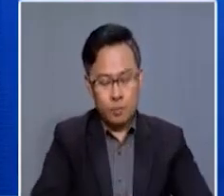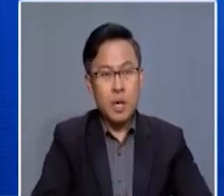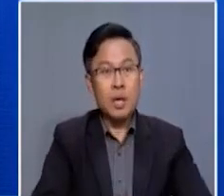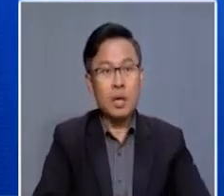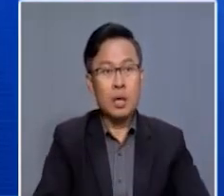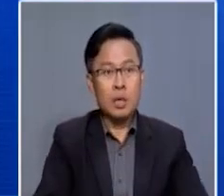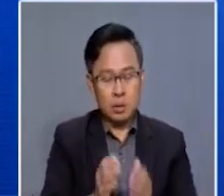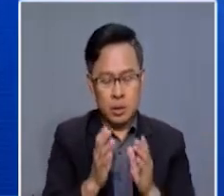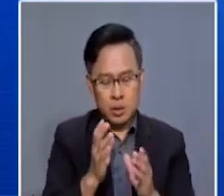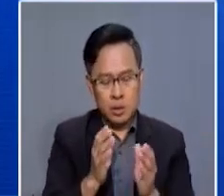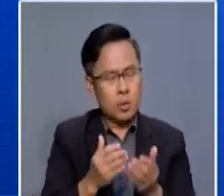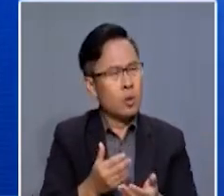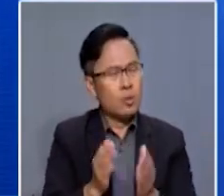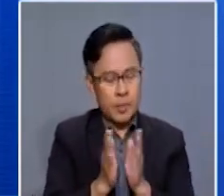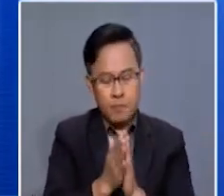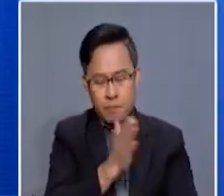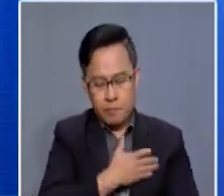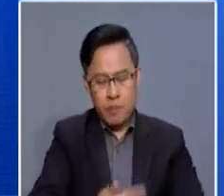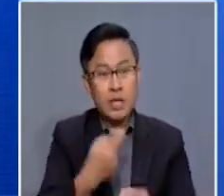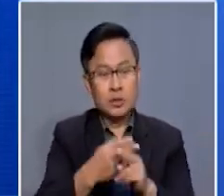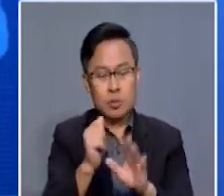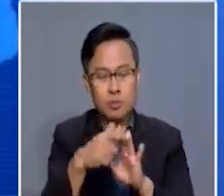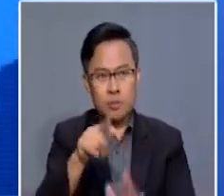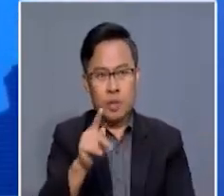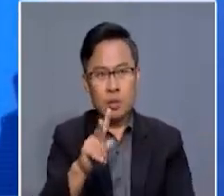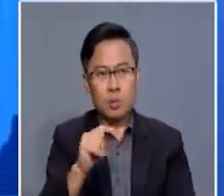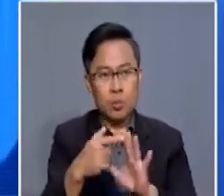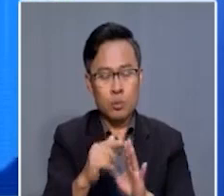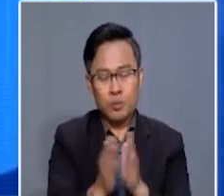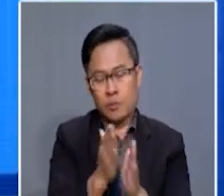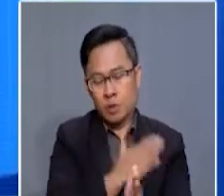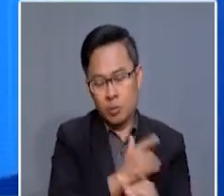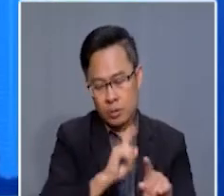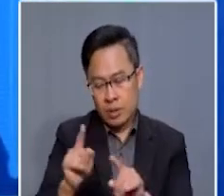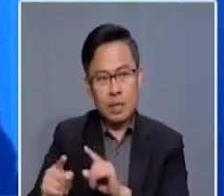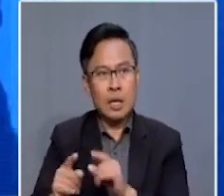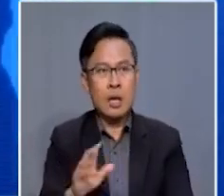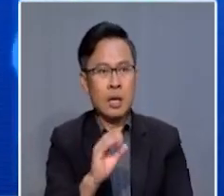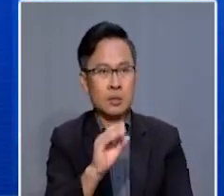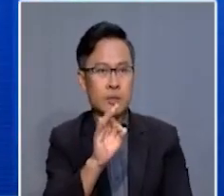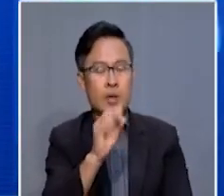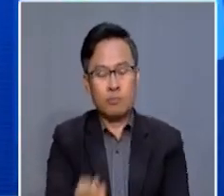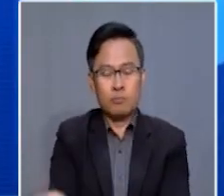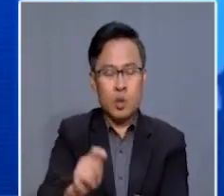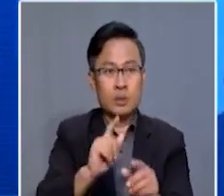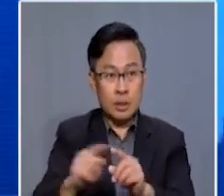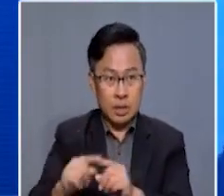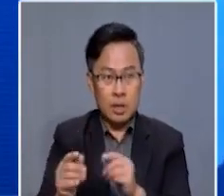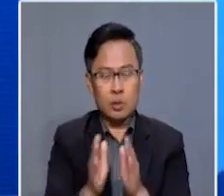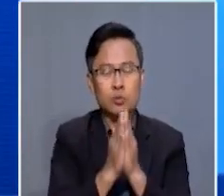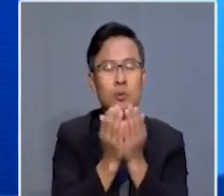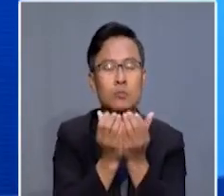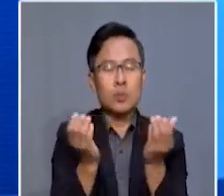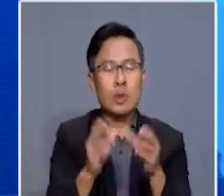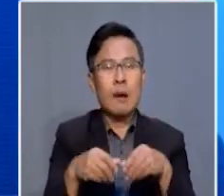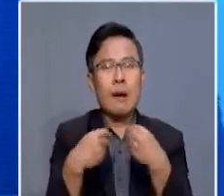คุตประดิษฐานบนเสลียงมีพระสงฆ์และสามเณร59รูปมาออกรับบิณฑบาตพุทธศาสนิกชนพร้อมทั้งร่วมกันสวดม